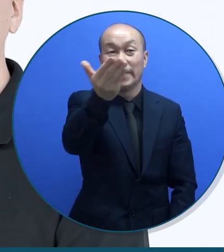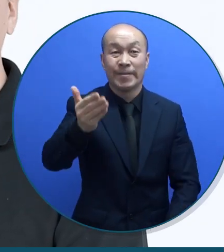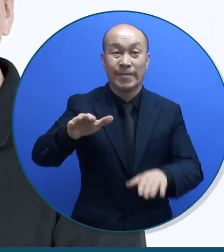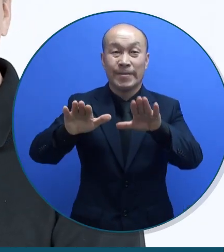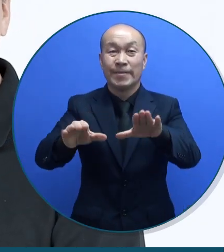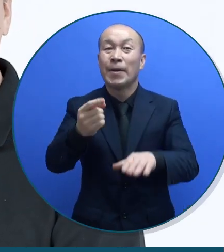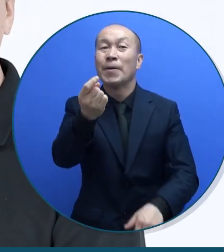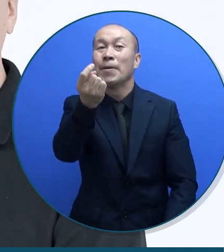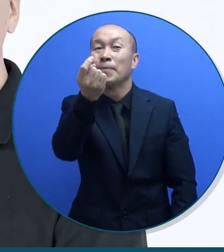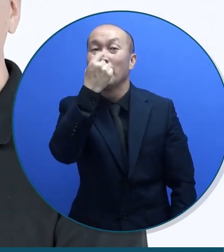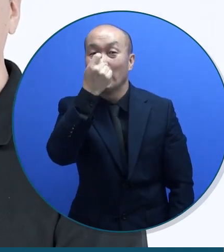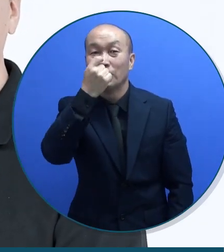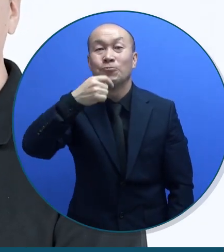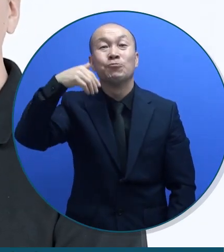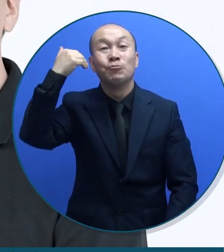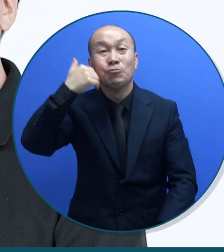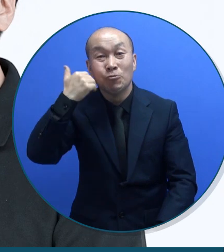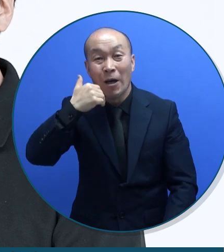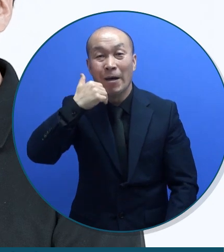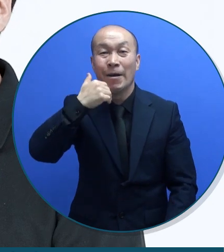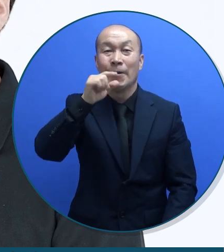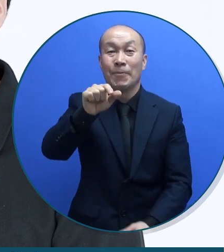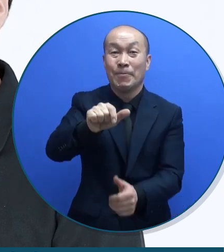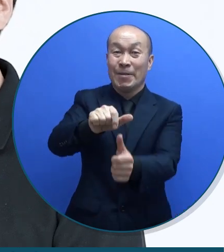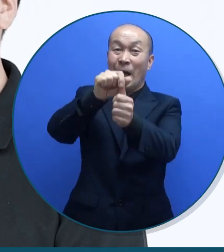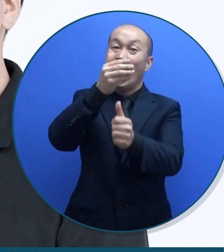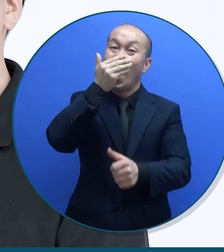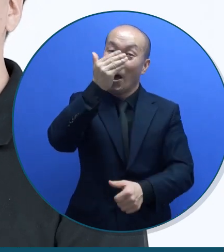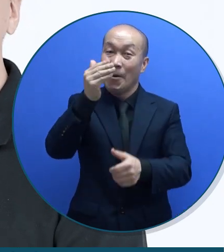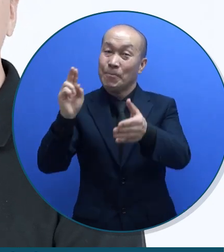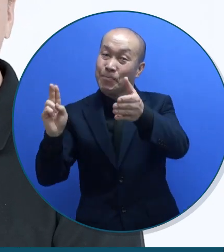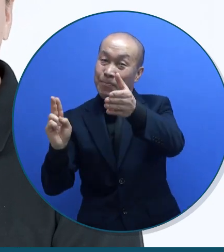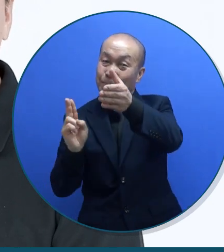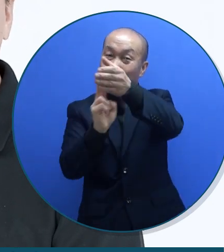여러분께서 오늘 배운 심폐소생술로 누군가를 구할 수